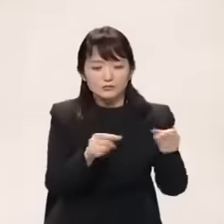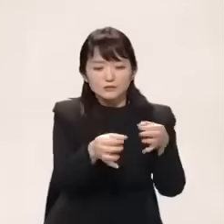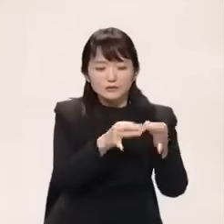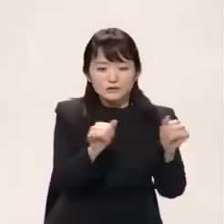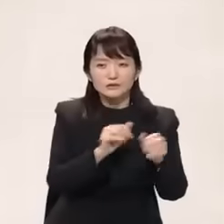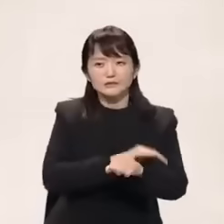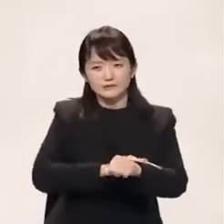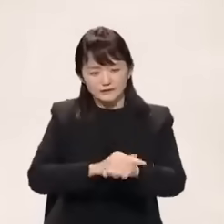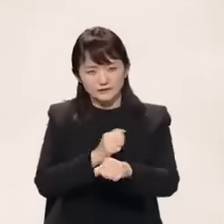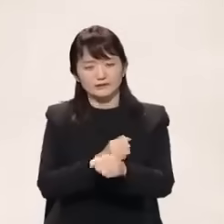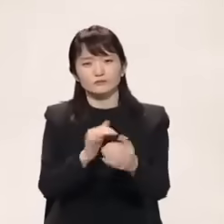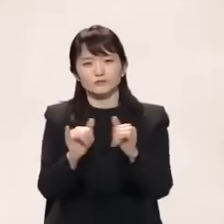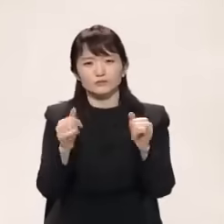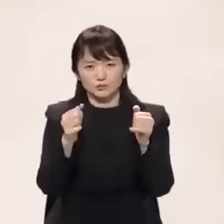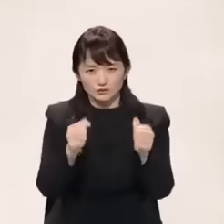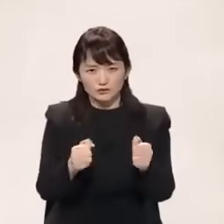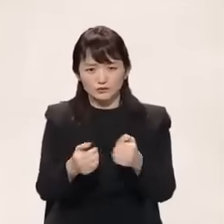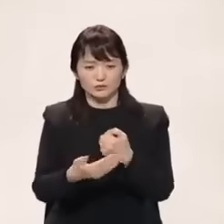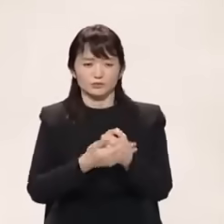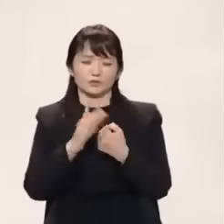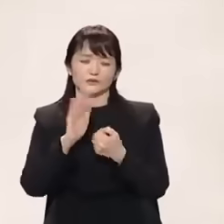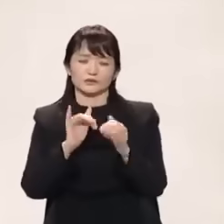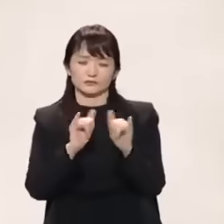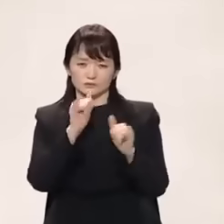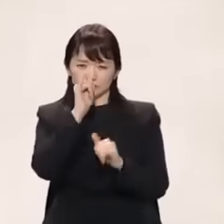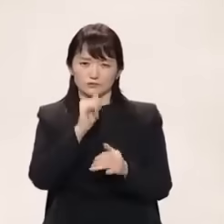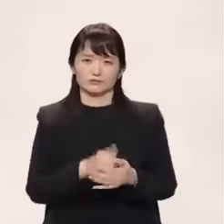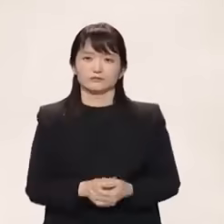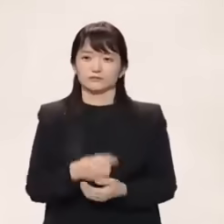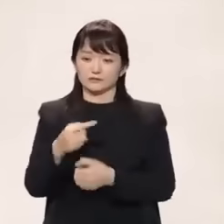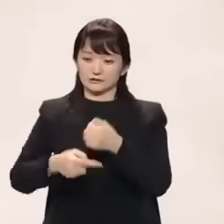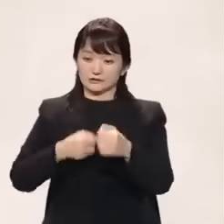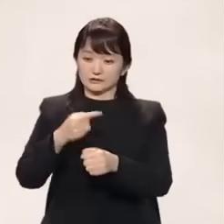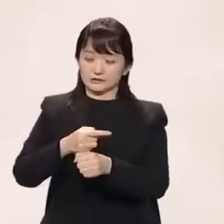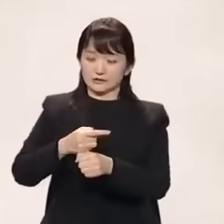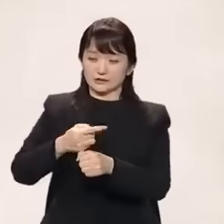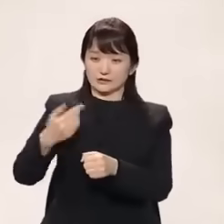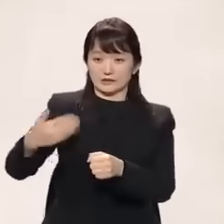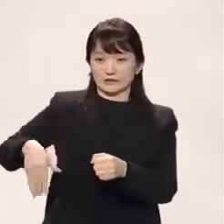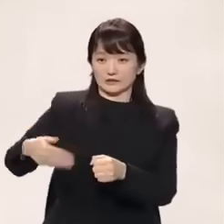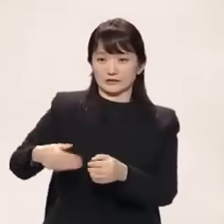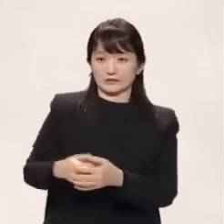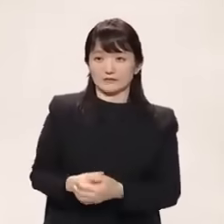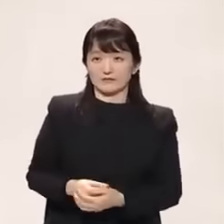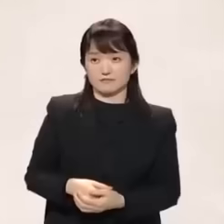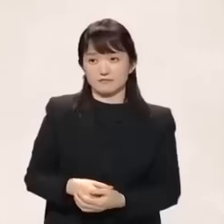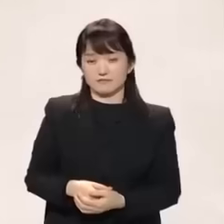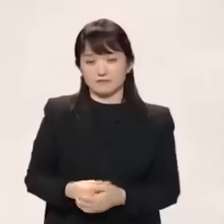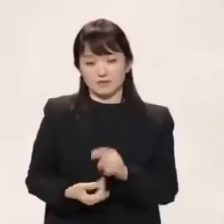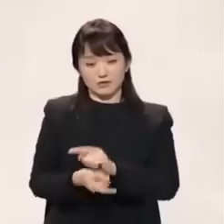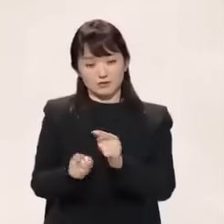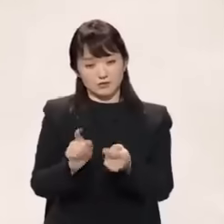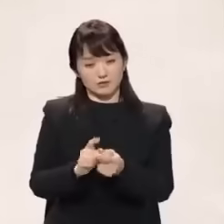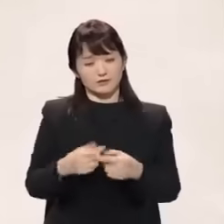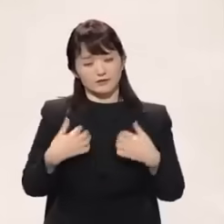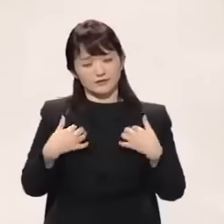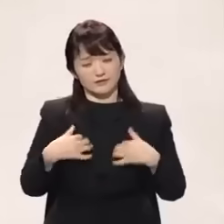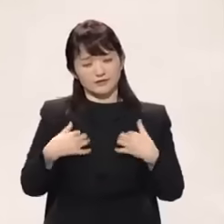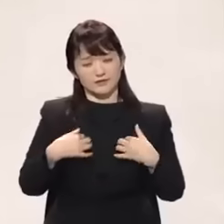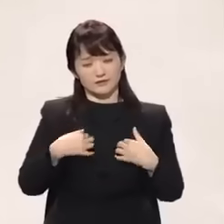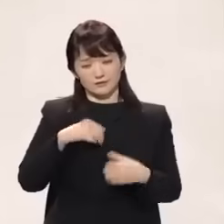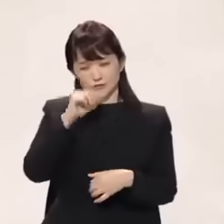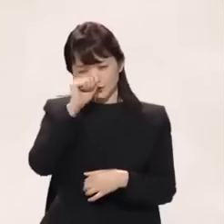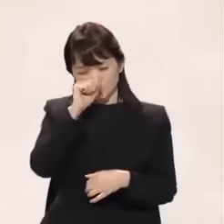잘해 주신 분들도 계시지만 비 조적인 분들도 계시다 1년도 안 됐는데 벌써부터 이렇게 폭죽 터뜨리고 샴페인 마시면 안 된다 어떤